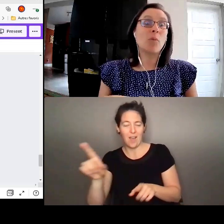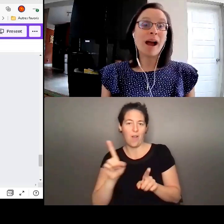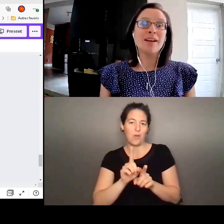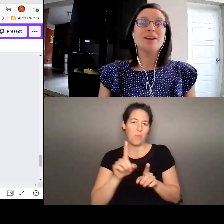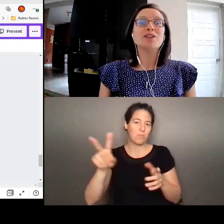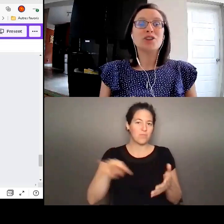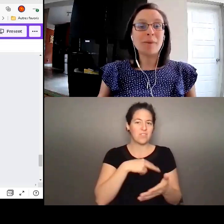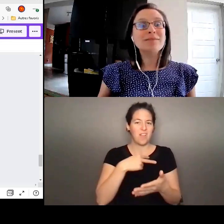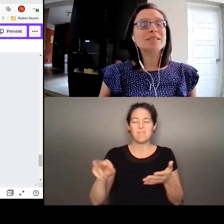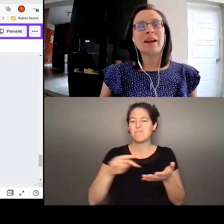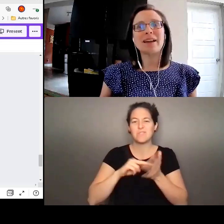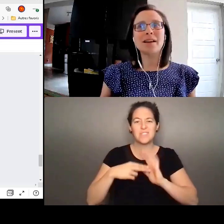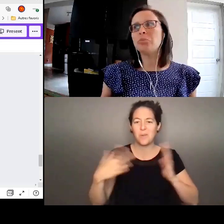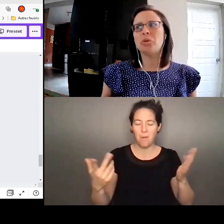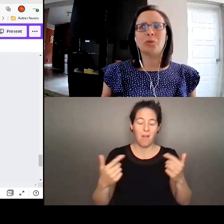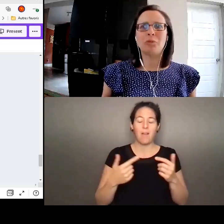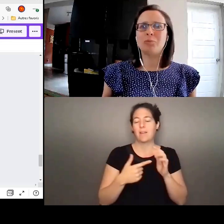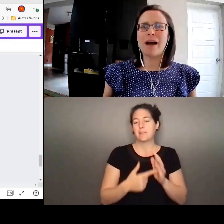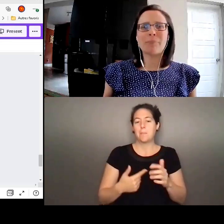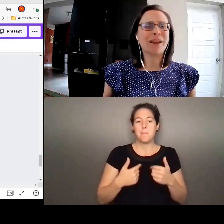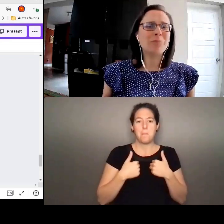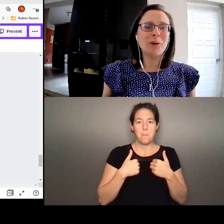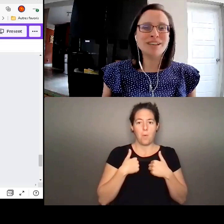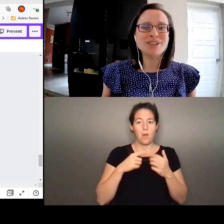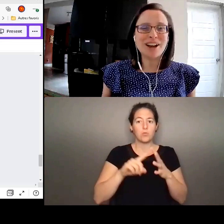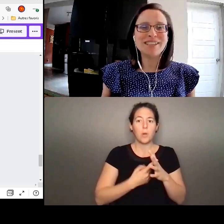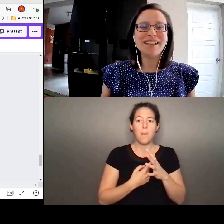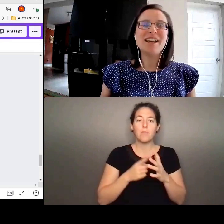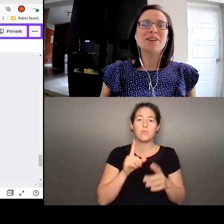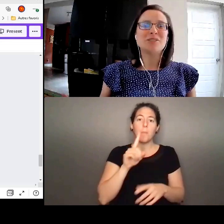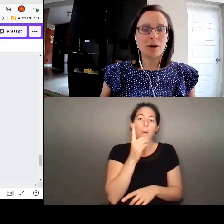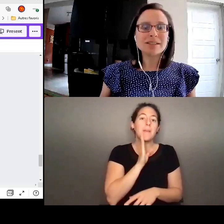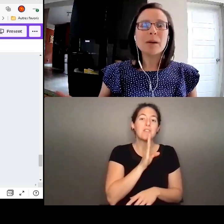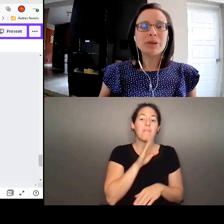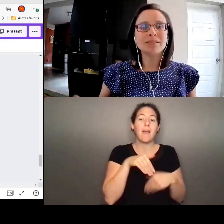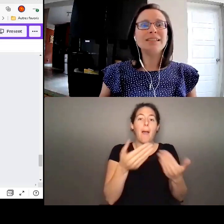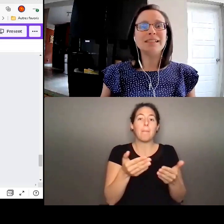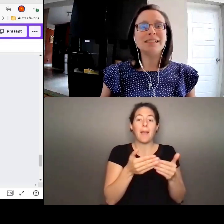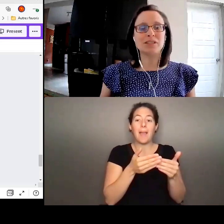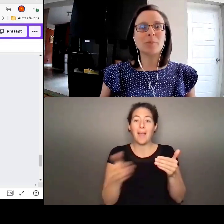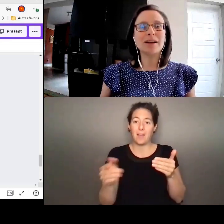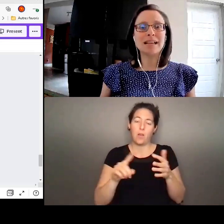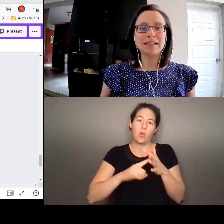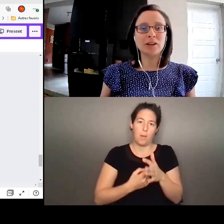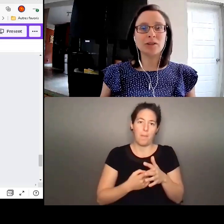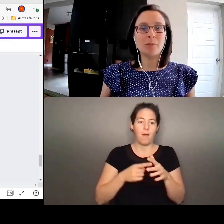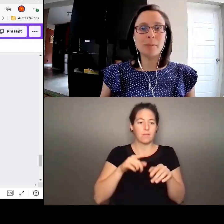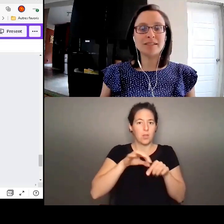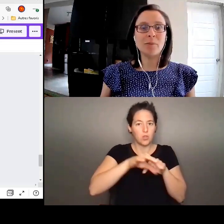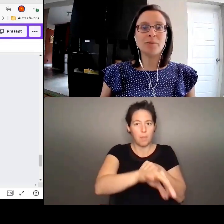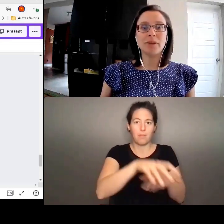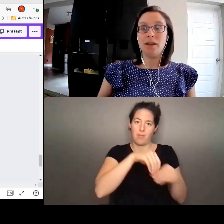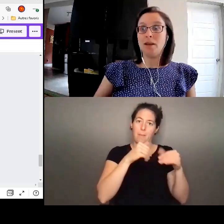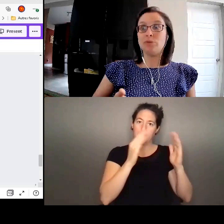que moi, je commence, par exemple, après le 1er janvier, je commence à en planter des semences à l'intérieur de ma